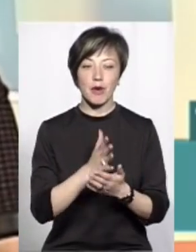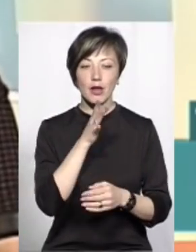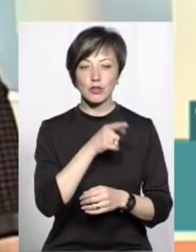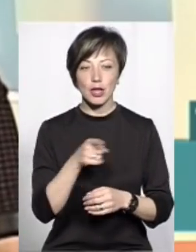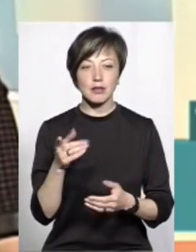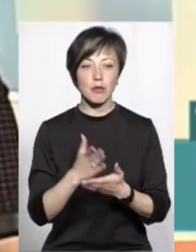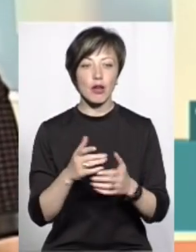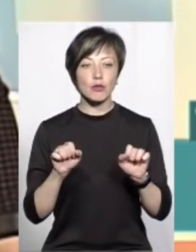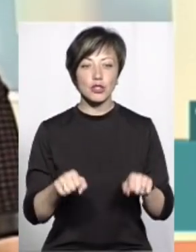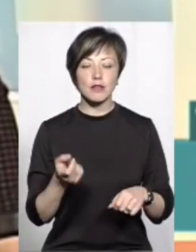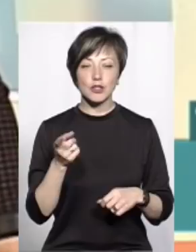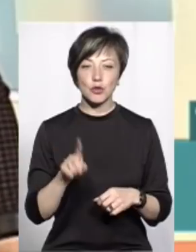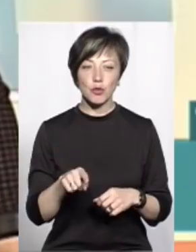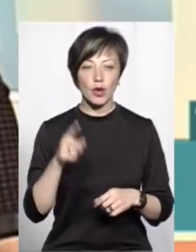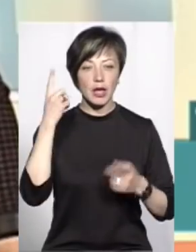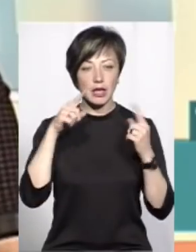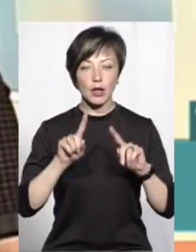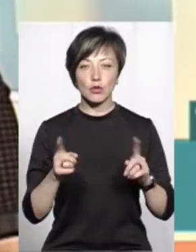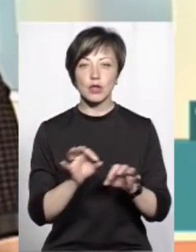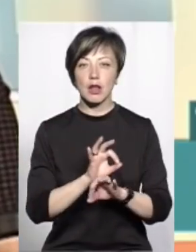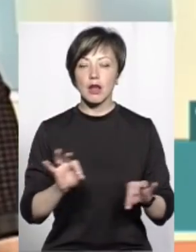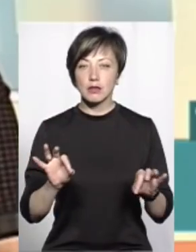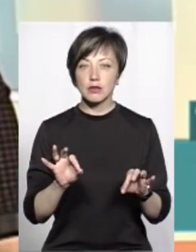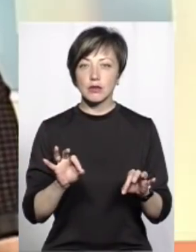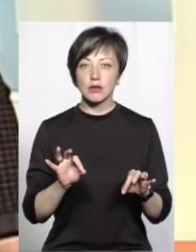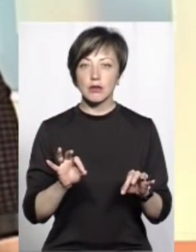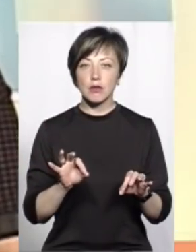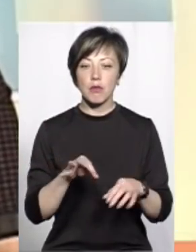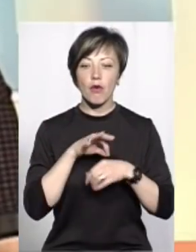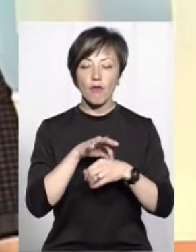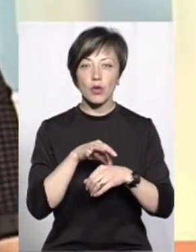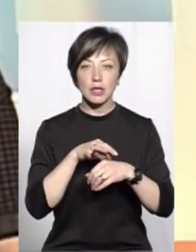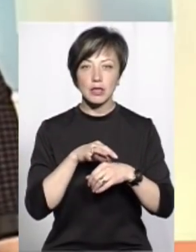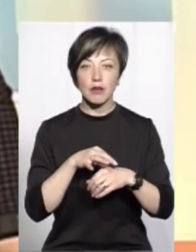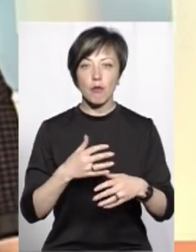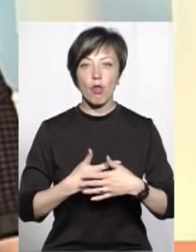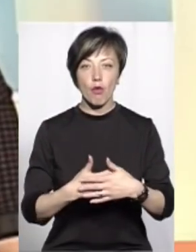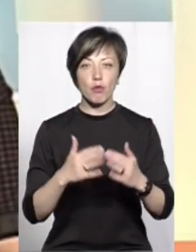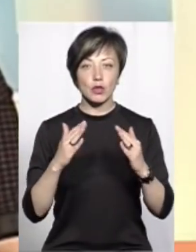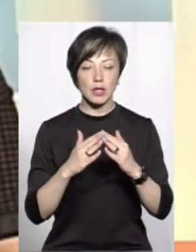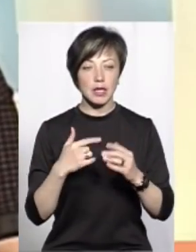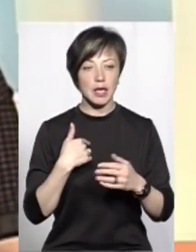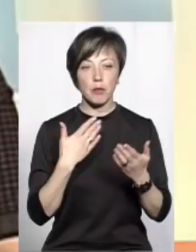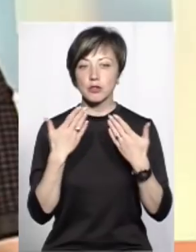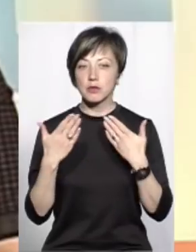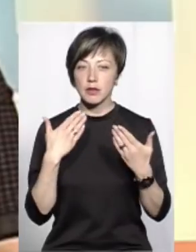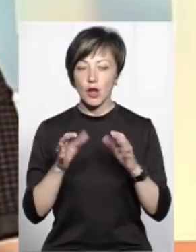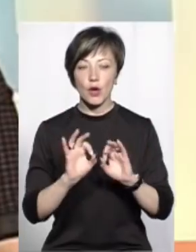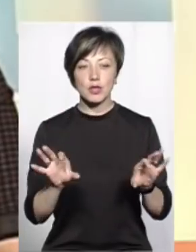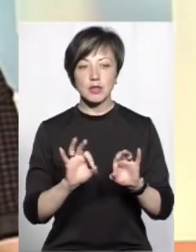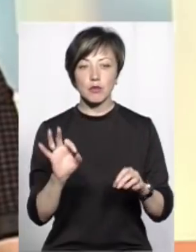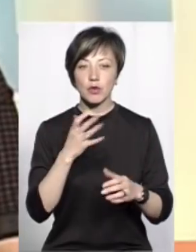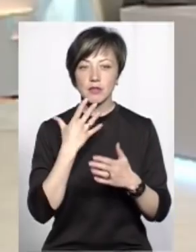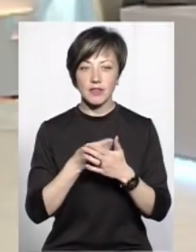мають можливість, тому ідея дуже класно проводити саме в пологовому. Я просто поспілкувалася з дівчатами, розказала трошки про